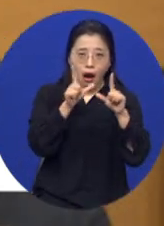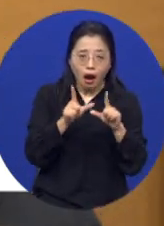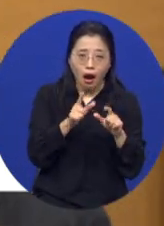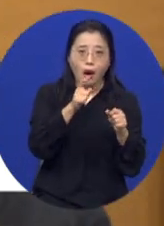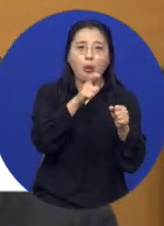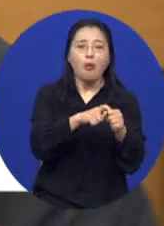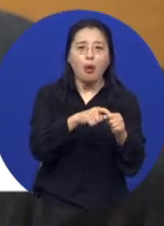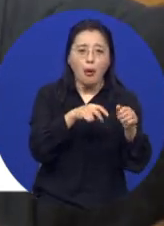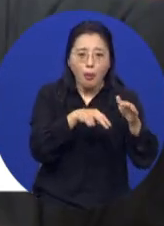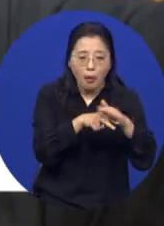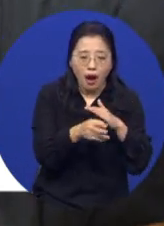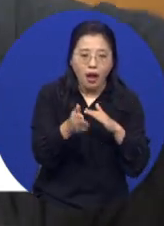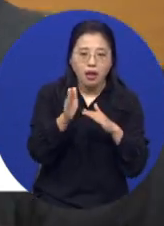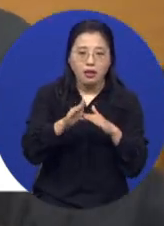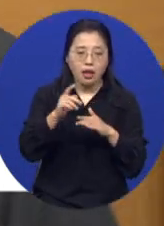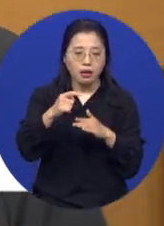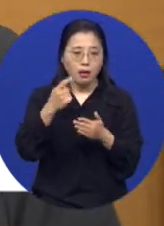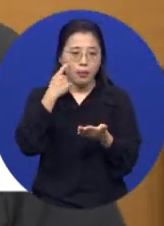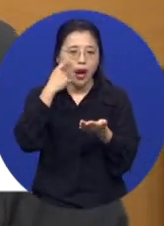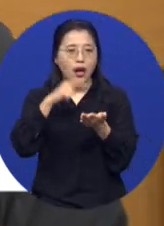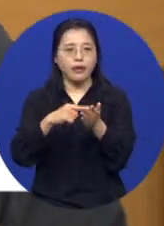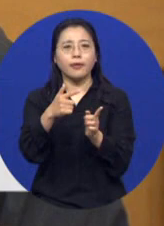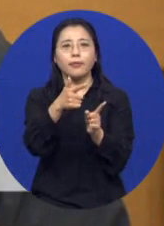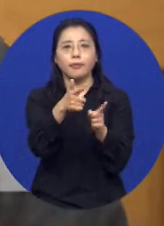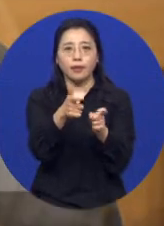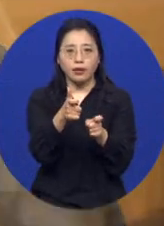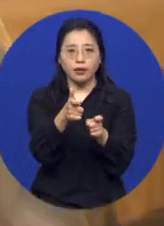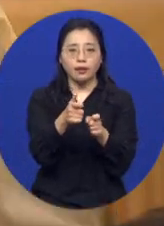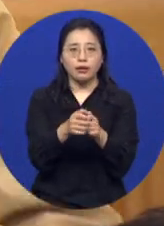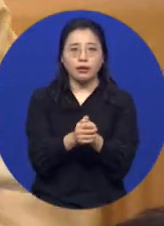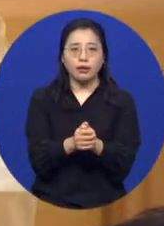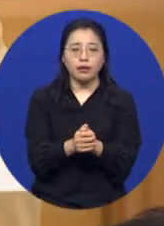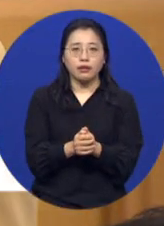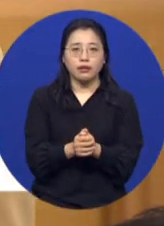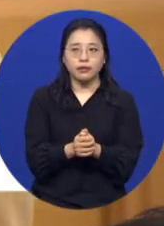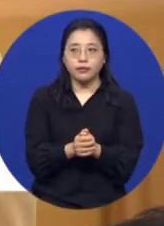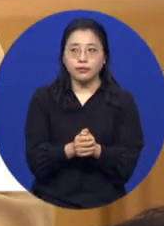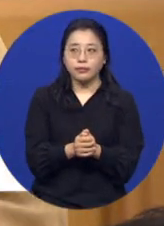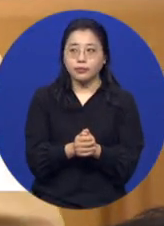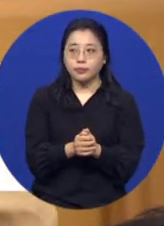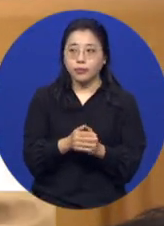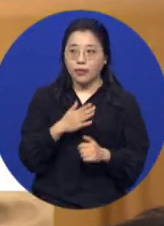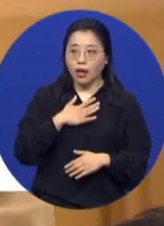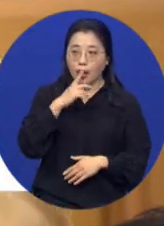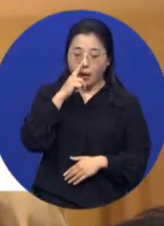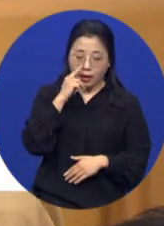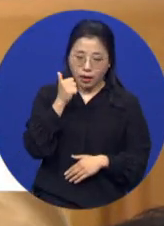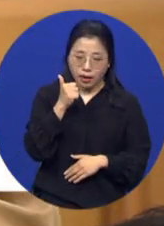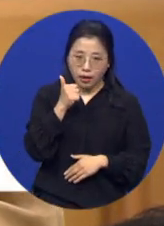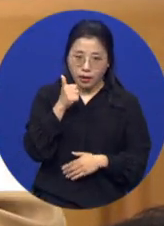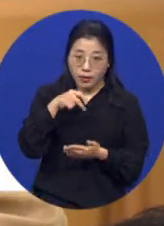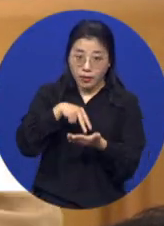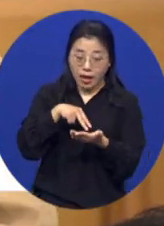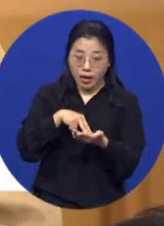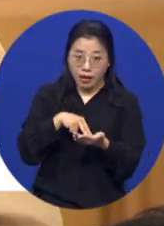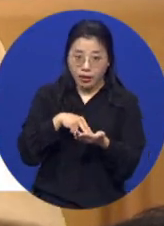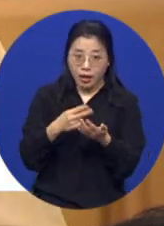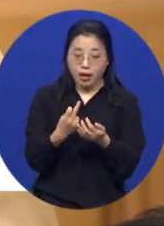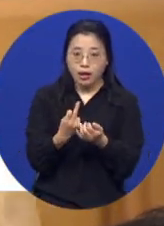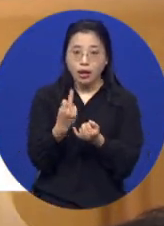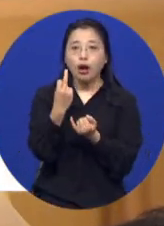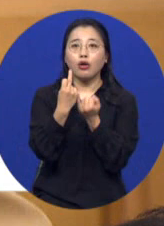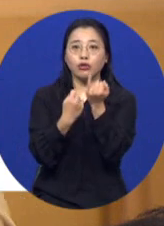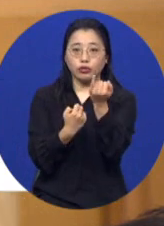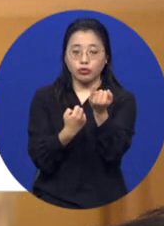그거 거기서 그 자폐를 총살을 시켜봤다는 거죠. 저희 아버님한테는 지금 최근